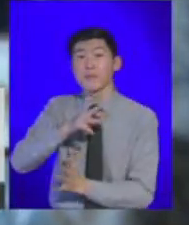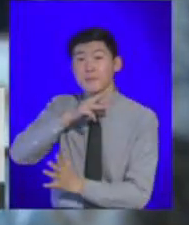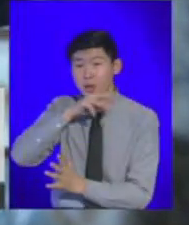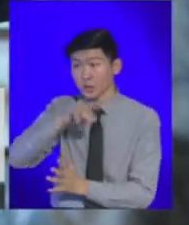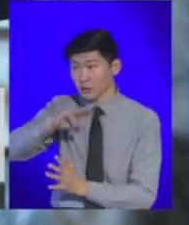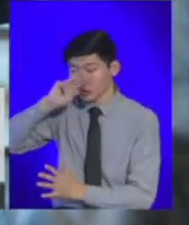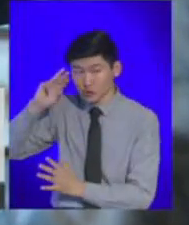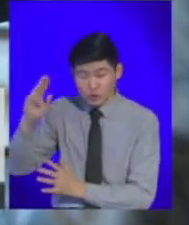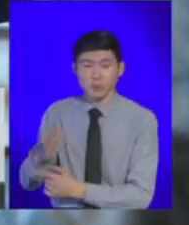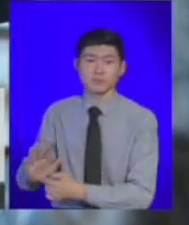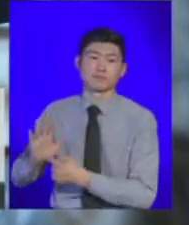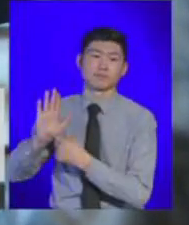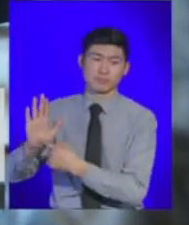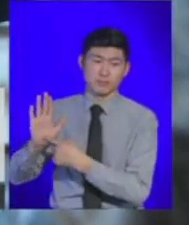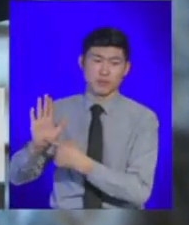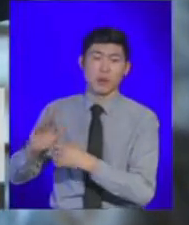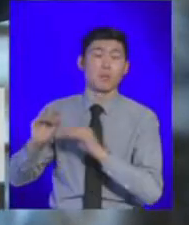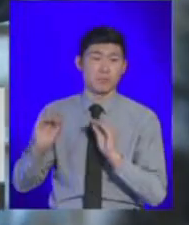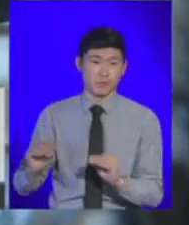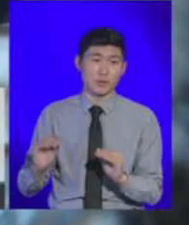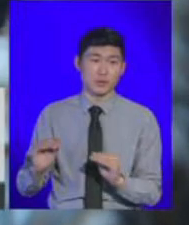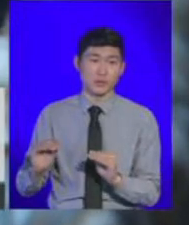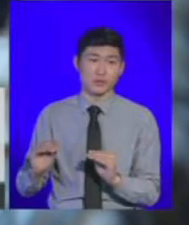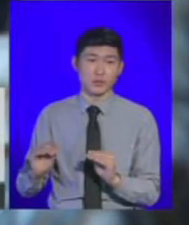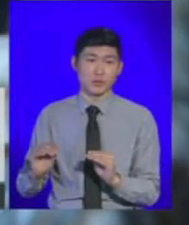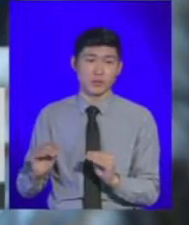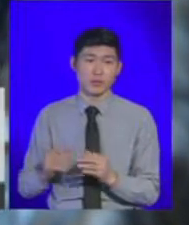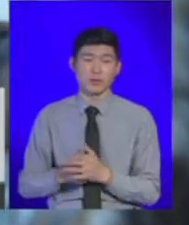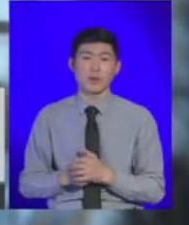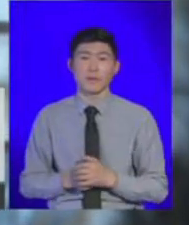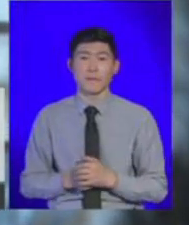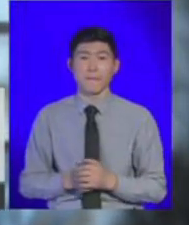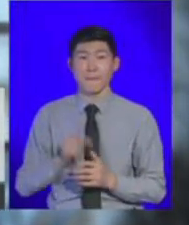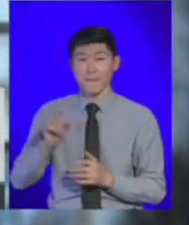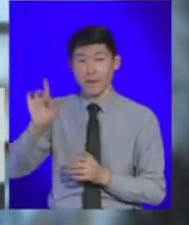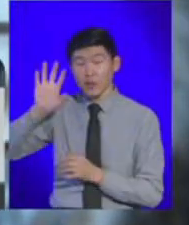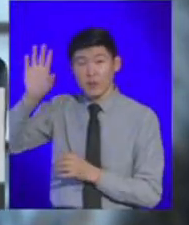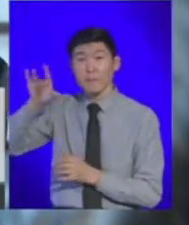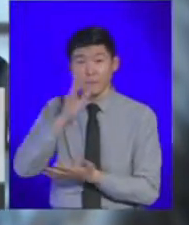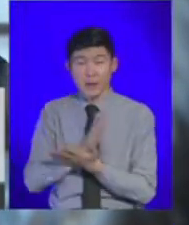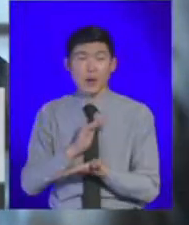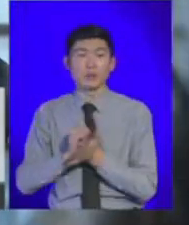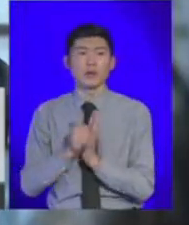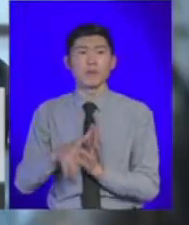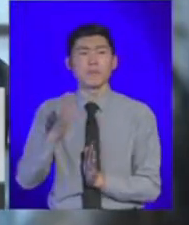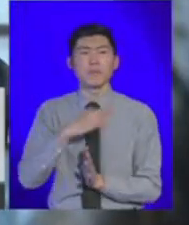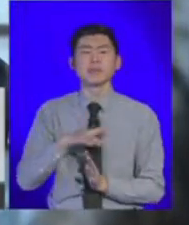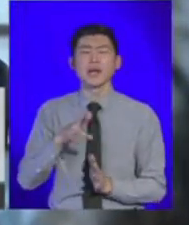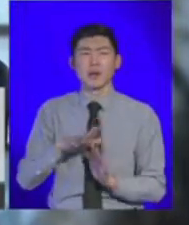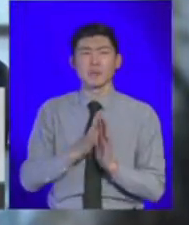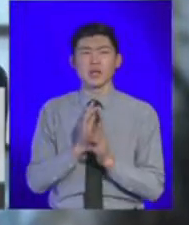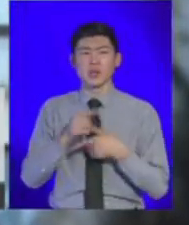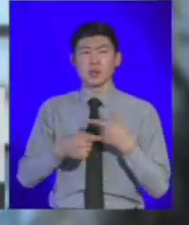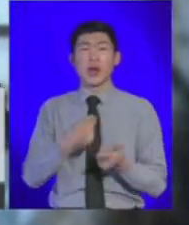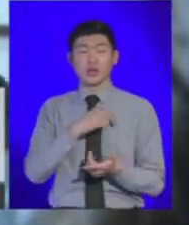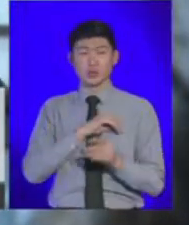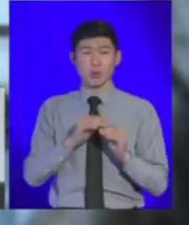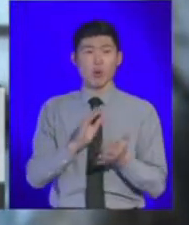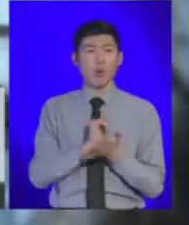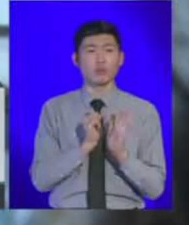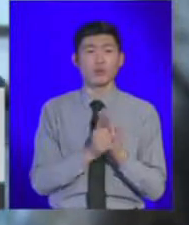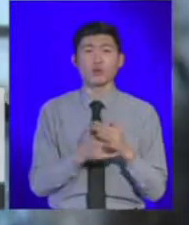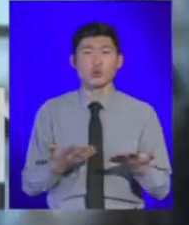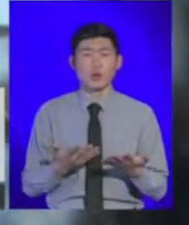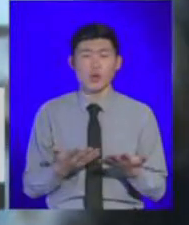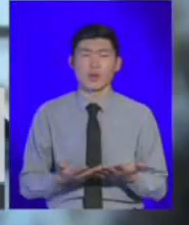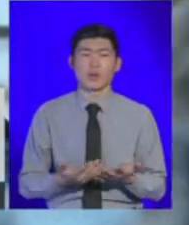ил болгоно. Ил болгоно. Тийм одоо явж байгаа. Яагадвал бид нар нөгөө ягаад бид нар ийм давуу эрхтэй болчихж байгаа нөхөр бид